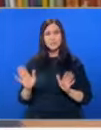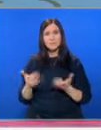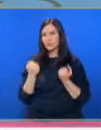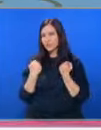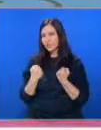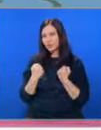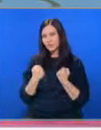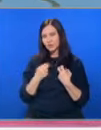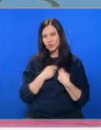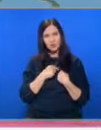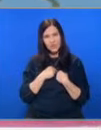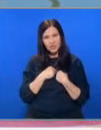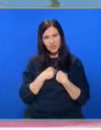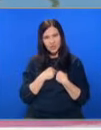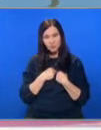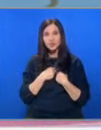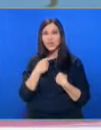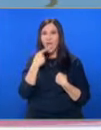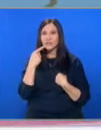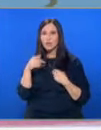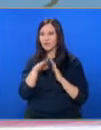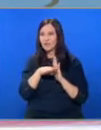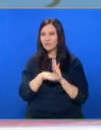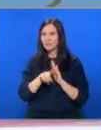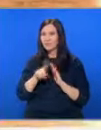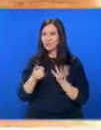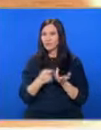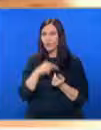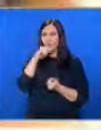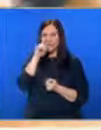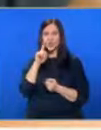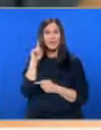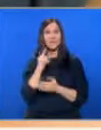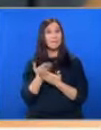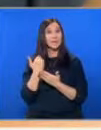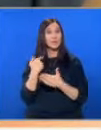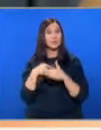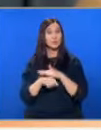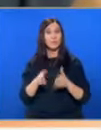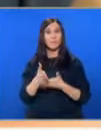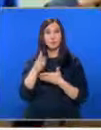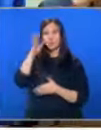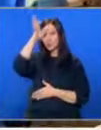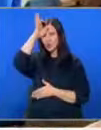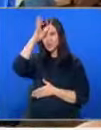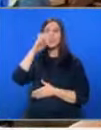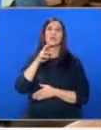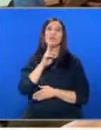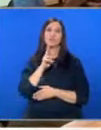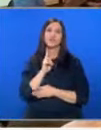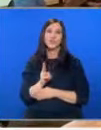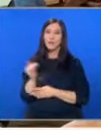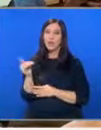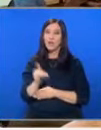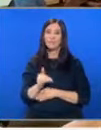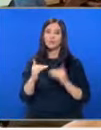с усещането, че езиковите норми не са толкова важни. Дни преди матурите в помощ на учениците, но и на учителите,